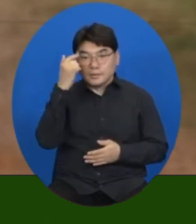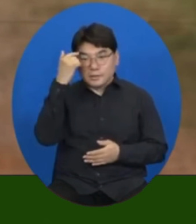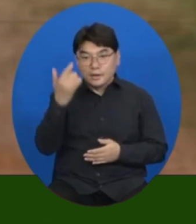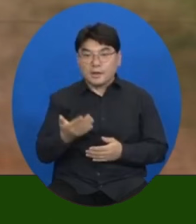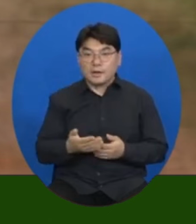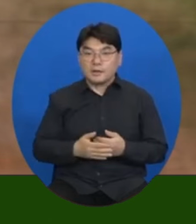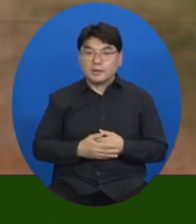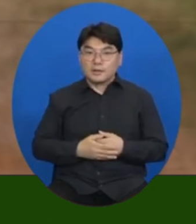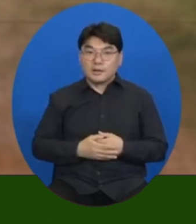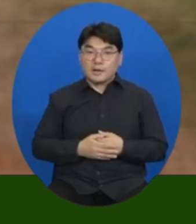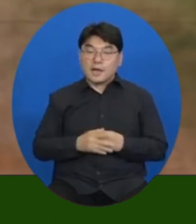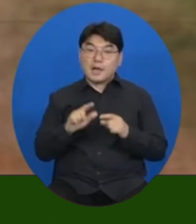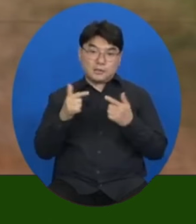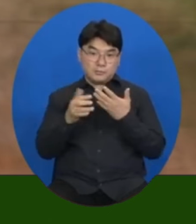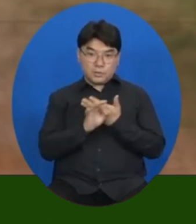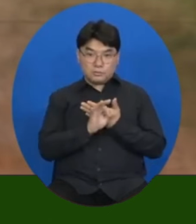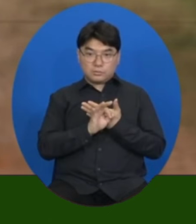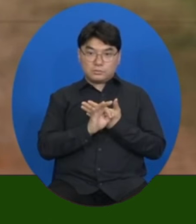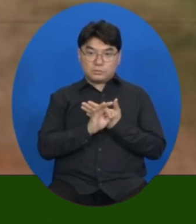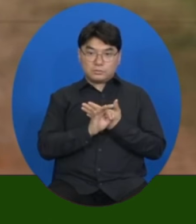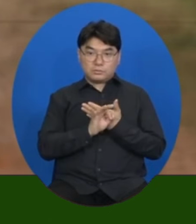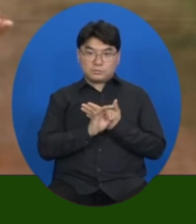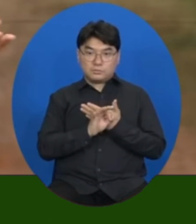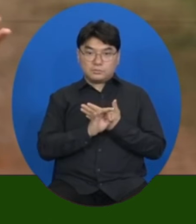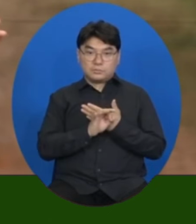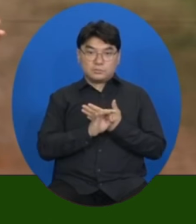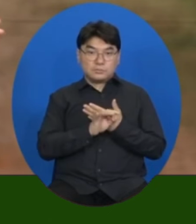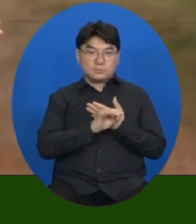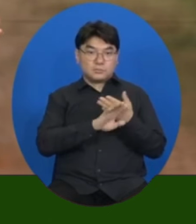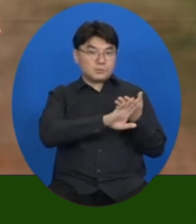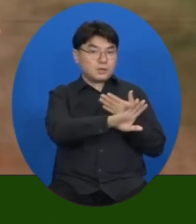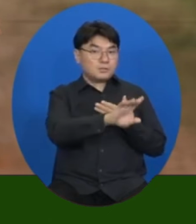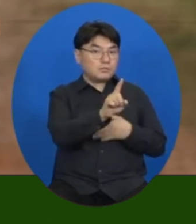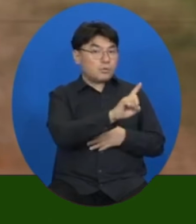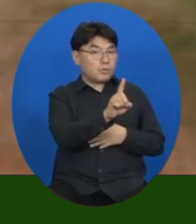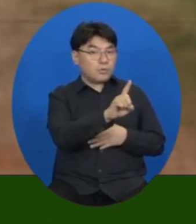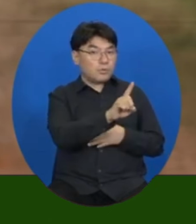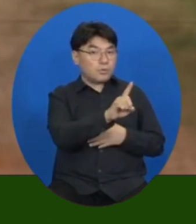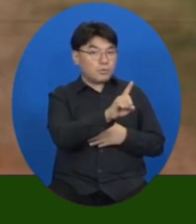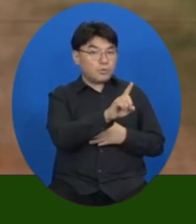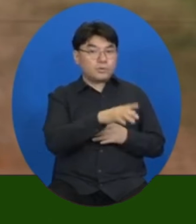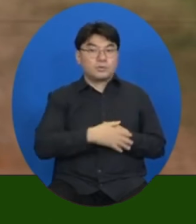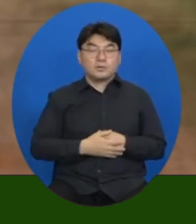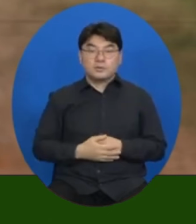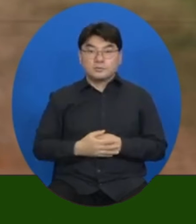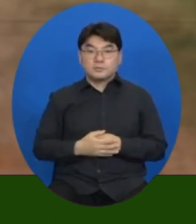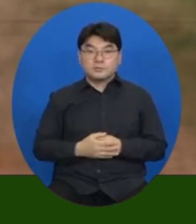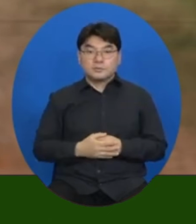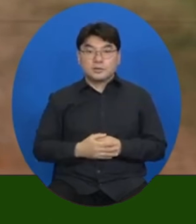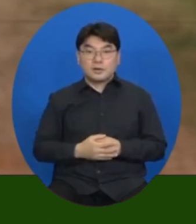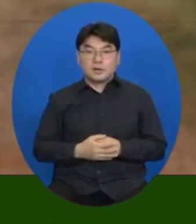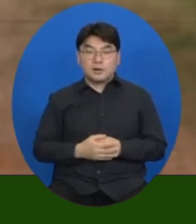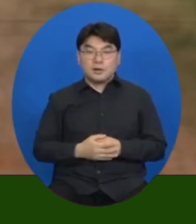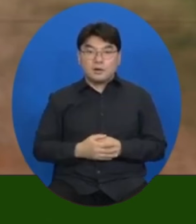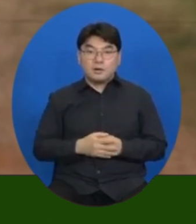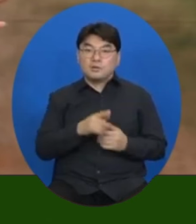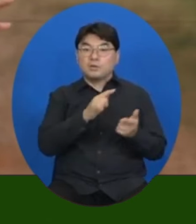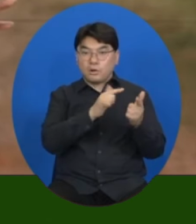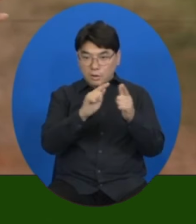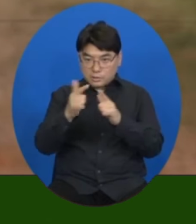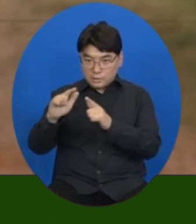아멘 아니면 그 어떤 것입니까 그 어떤 것이 여러 가지가